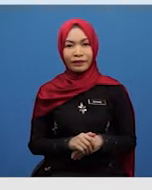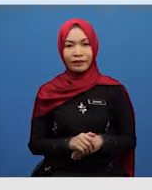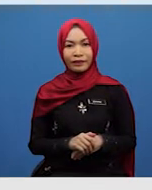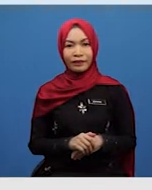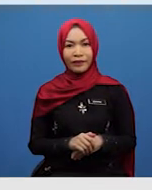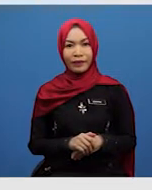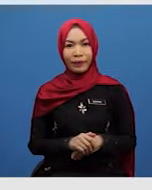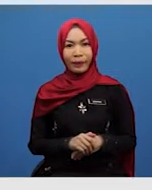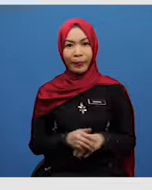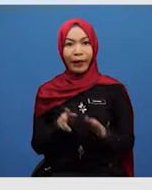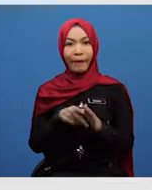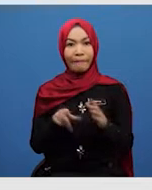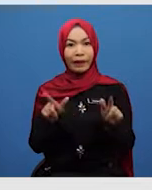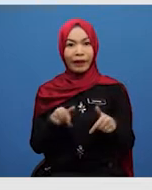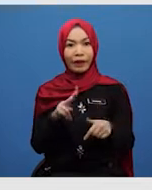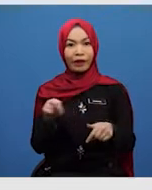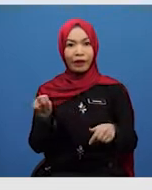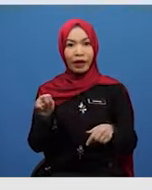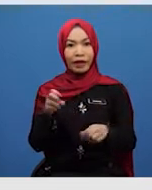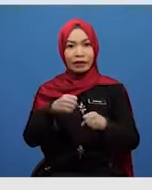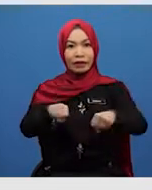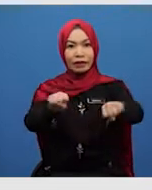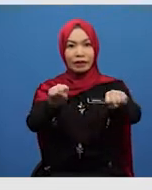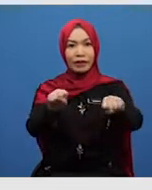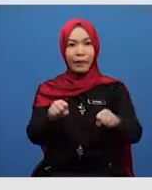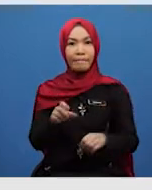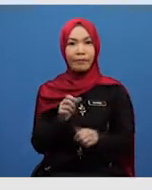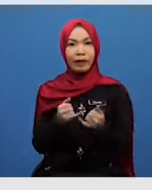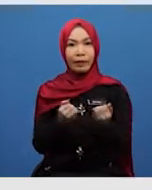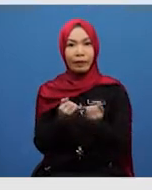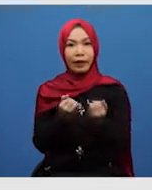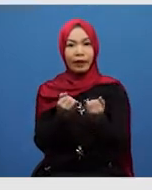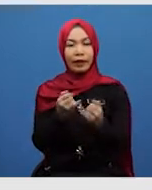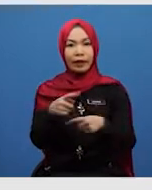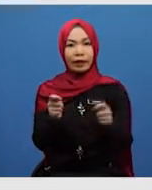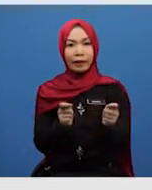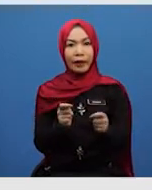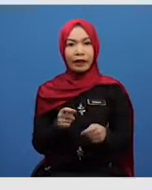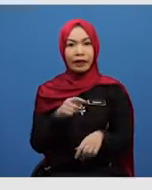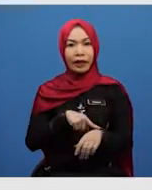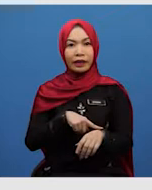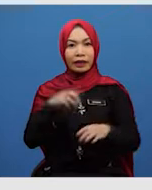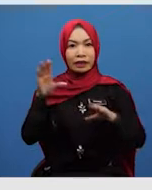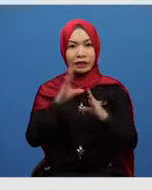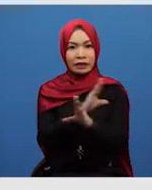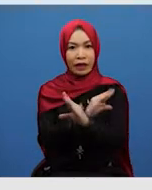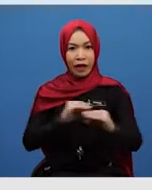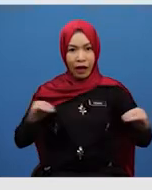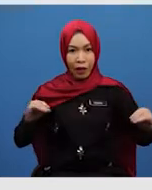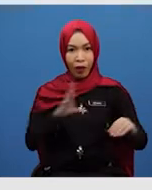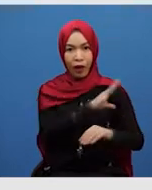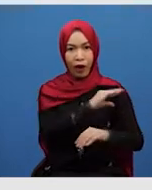laksanaan sistem pentaksiran tempatan Serawak dan Sabah telah mewujudkan kestabilan